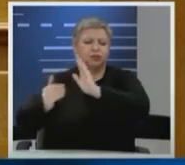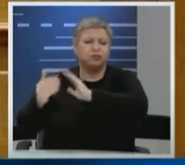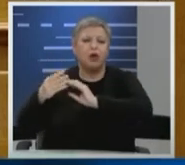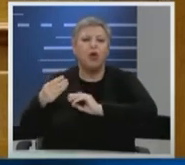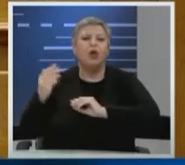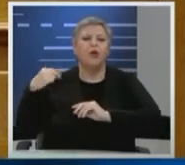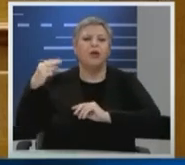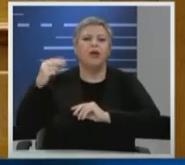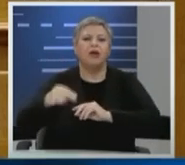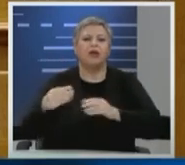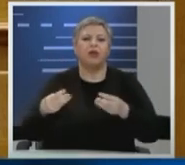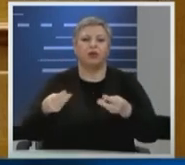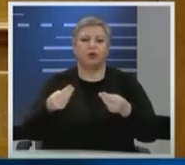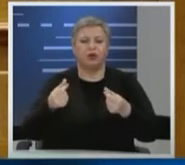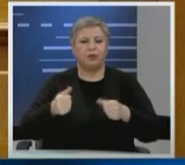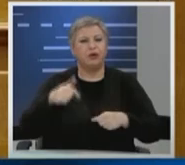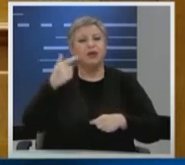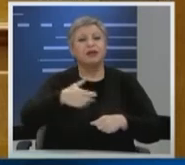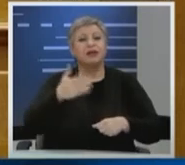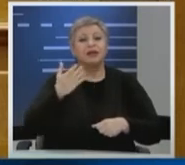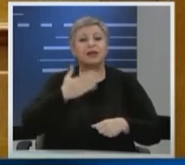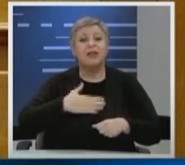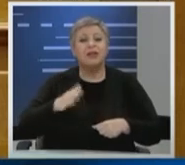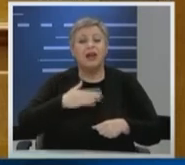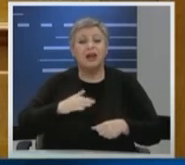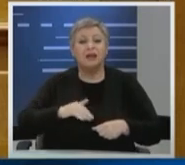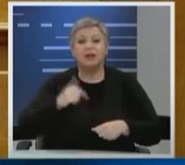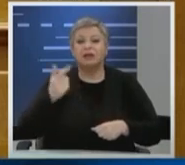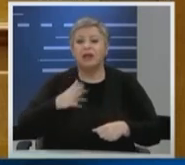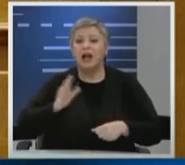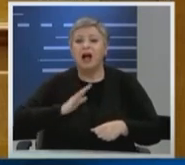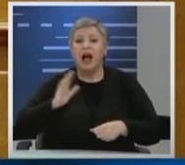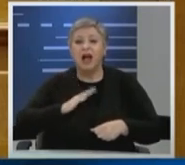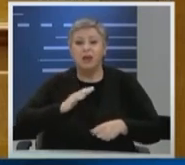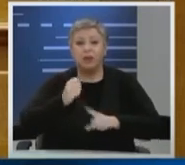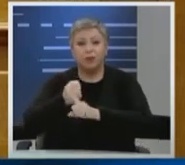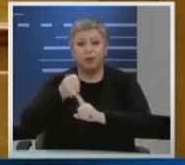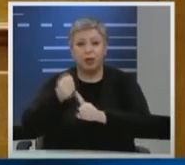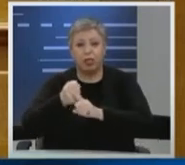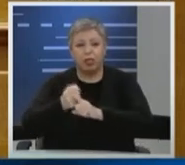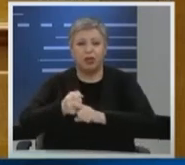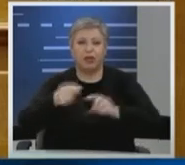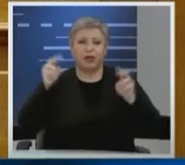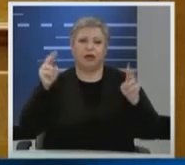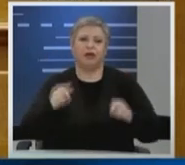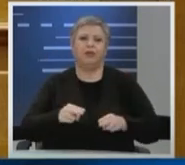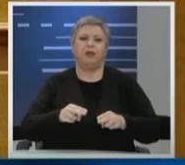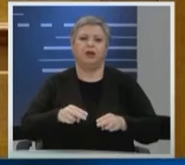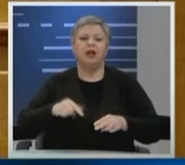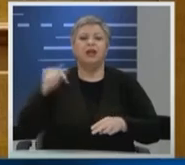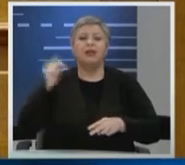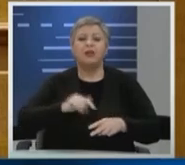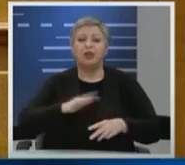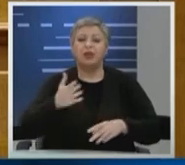συστήματος, που θέλετε να οδηγήσετε στη μείωση των απαιτήσεων του λαού σε επίπεδο προγραμμάτων φιλανθρωπίας